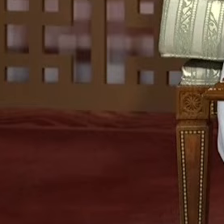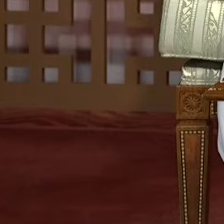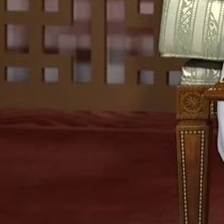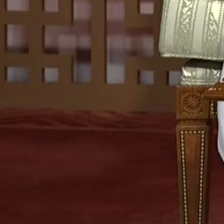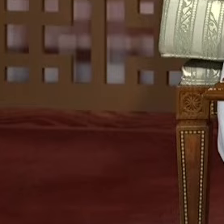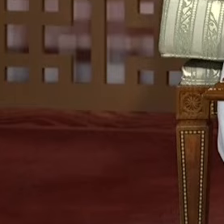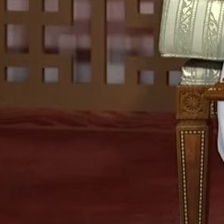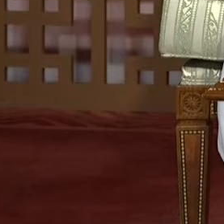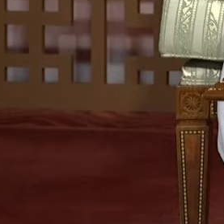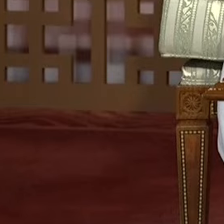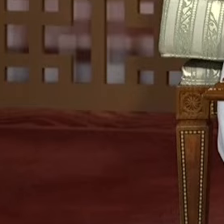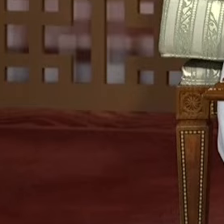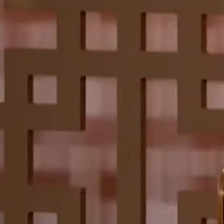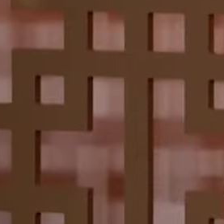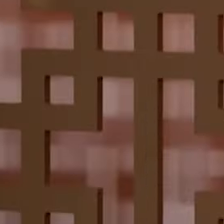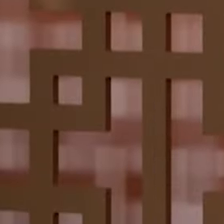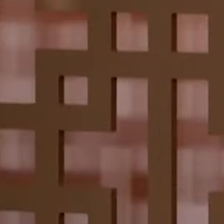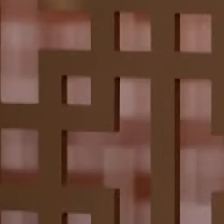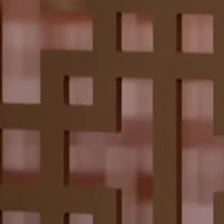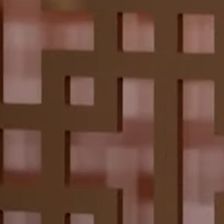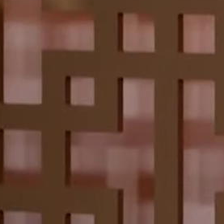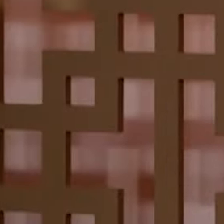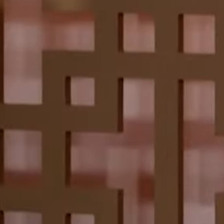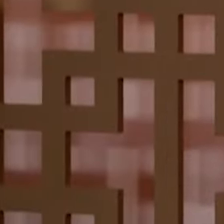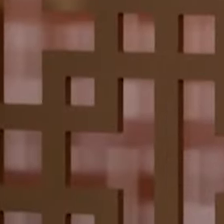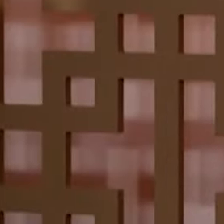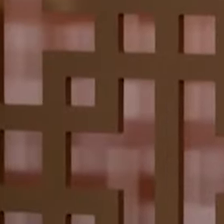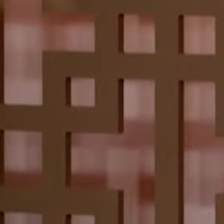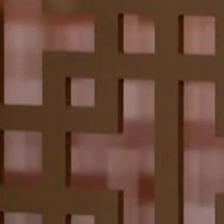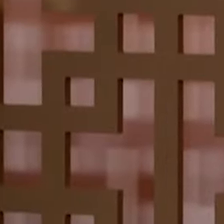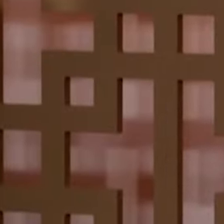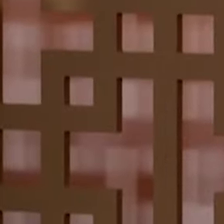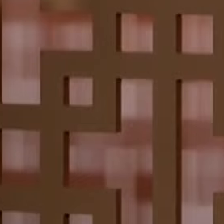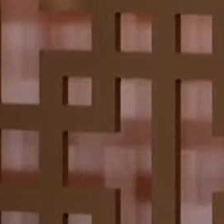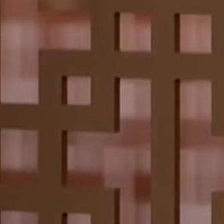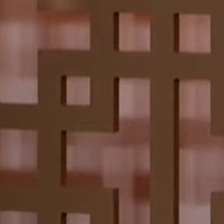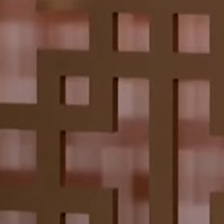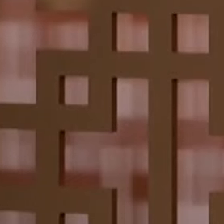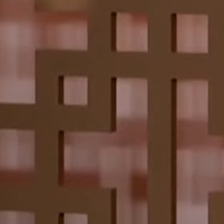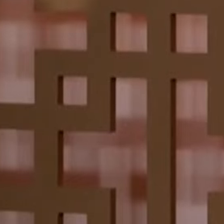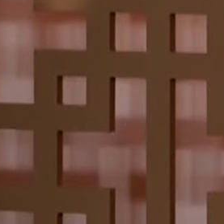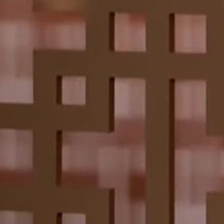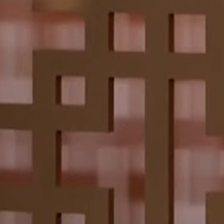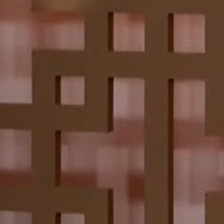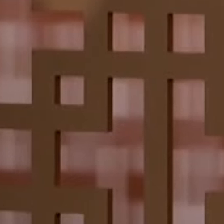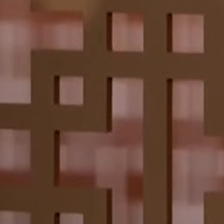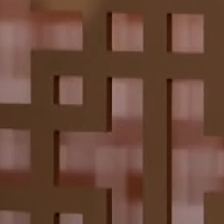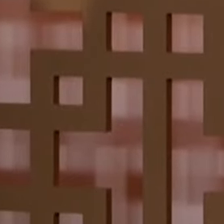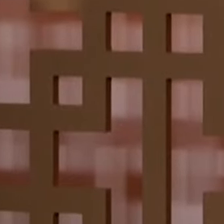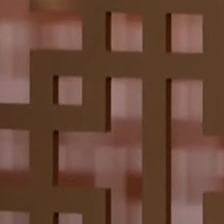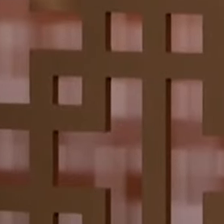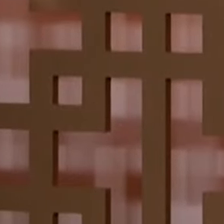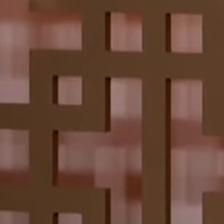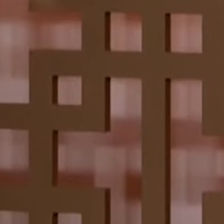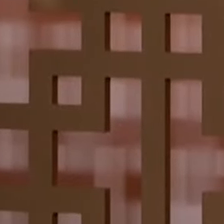أجمعين. قبل أن أطرح سؤالي، لدي رسالة باسمي وباسم جميع إخواني الصم في عمان. نحن